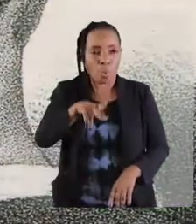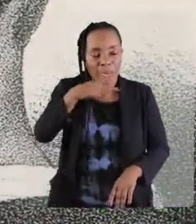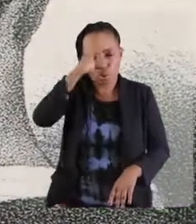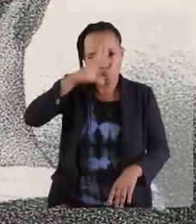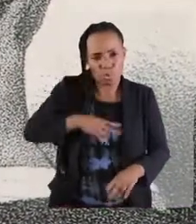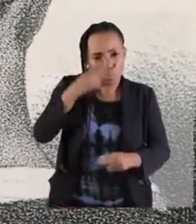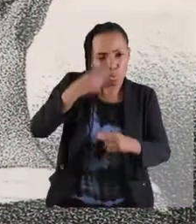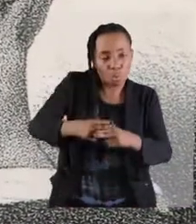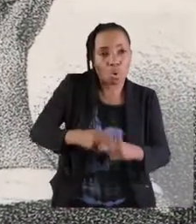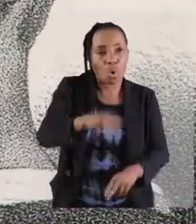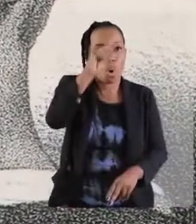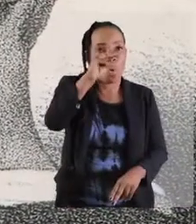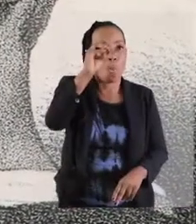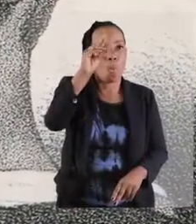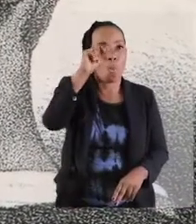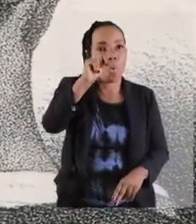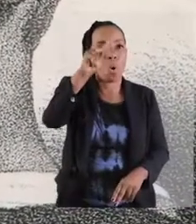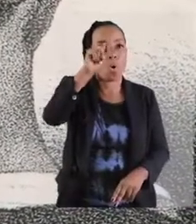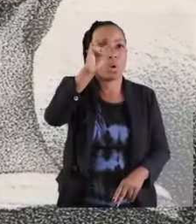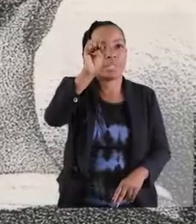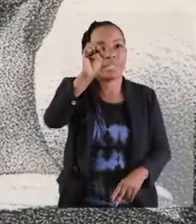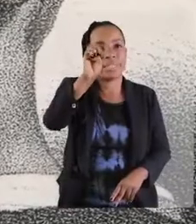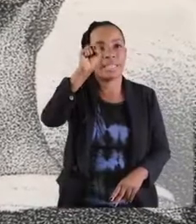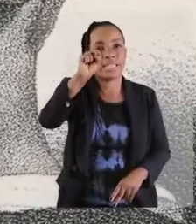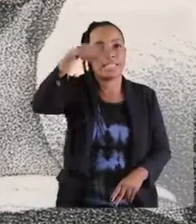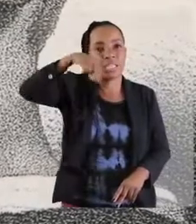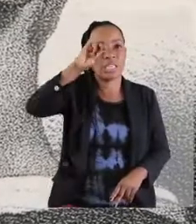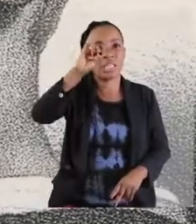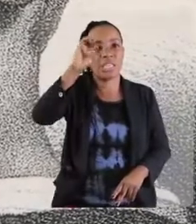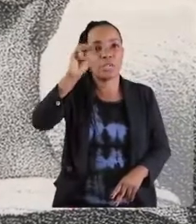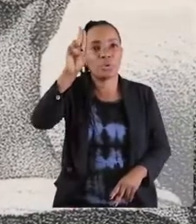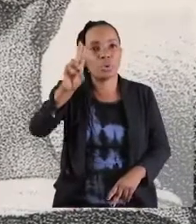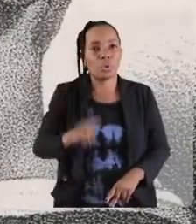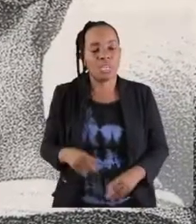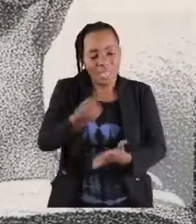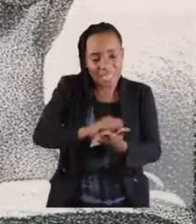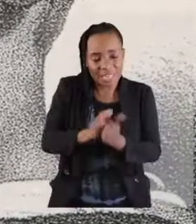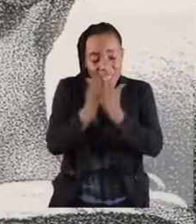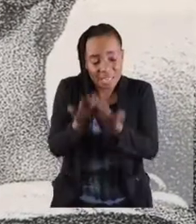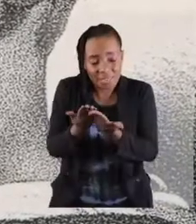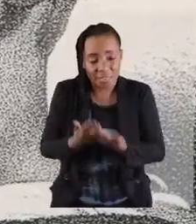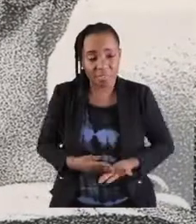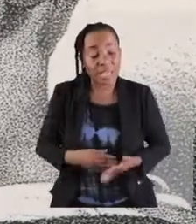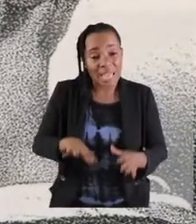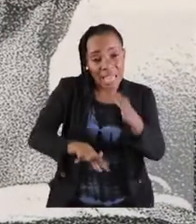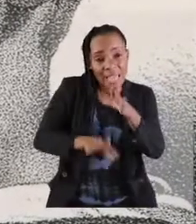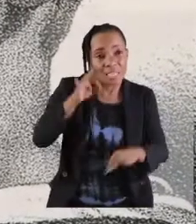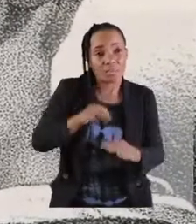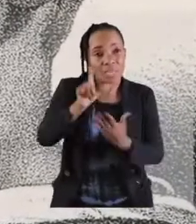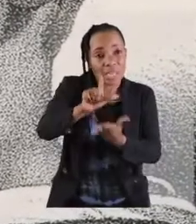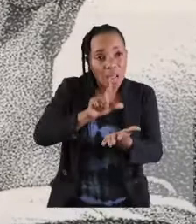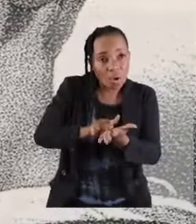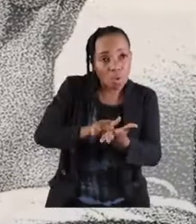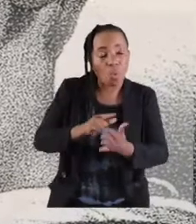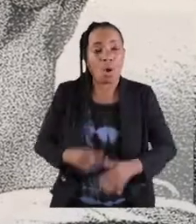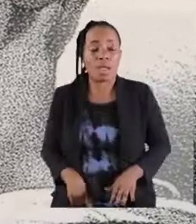Montesquieu. Montesquieu, auteur de l'Esprit des lois, promoteur du principe de la séparation des pouvoirs à la